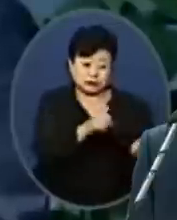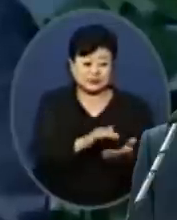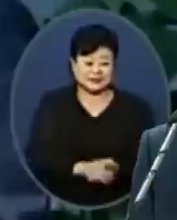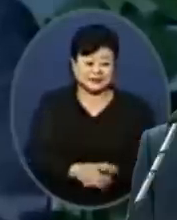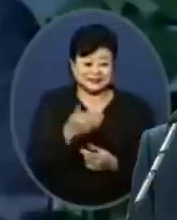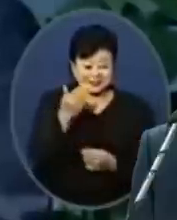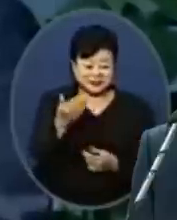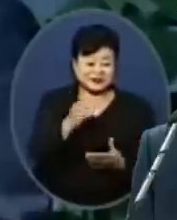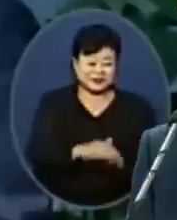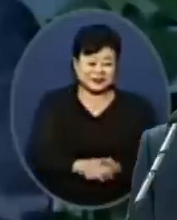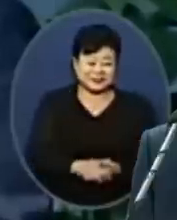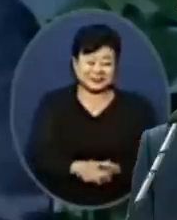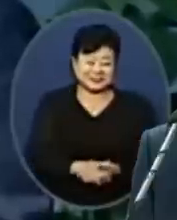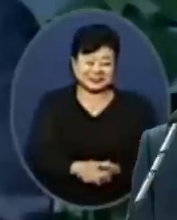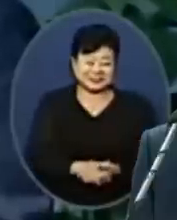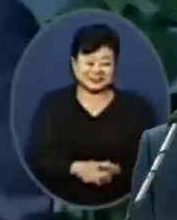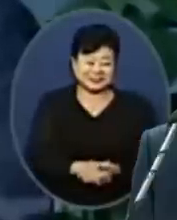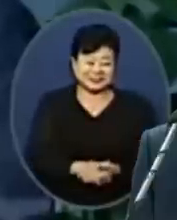여러분들도